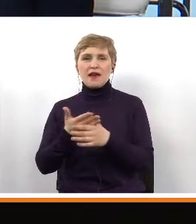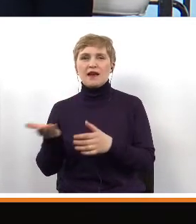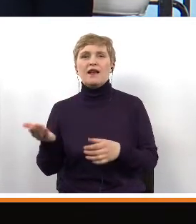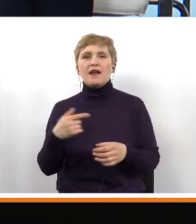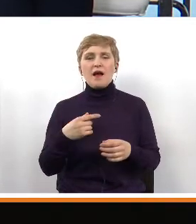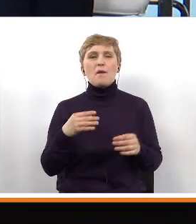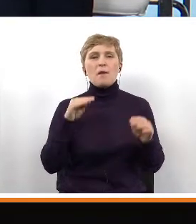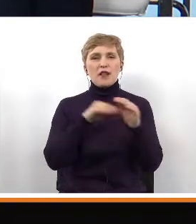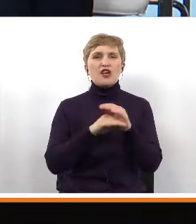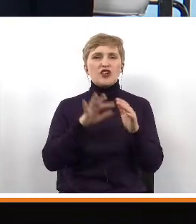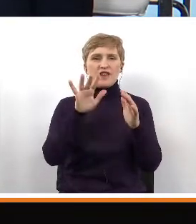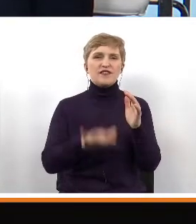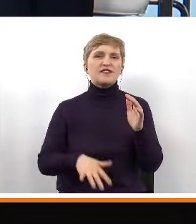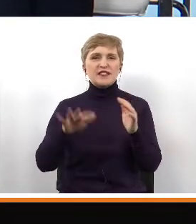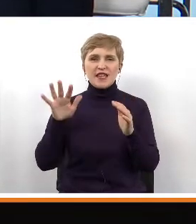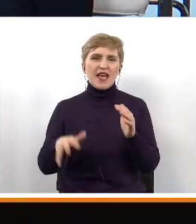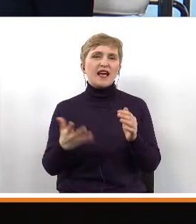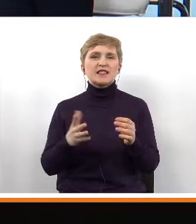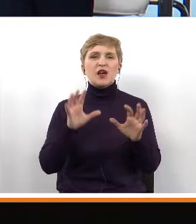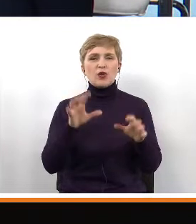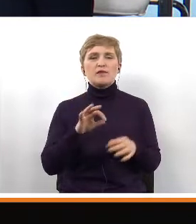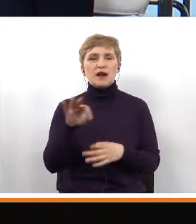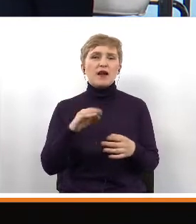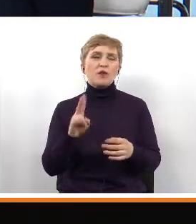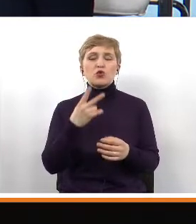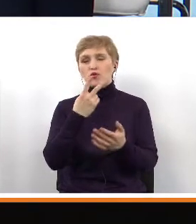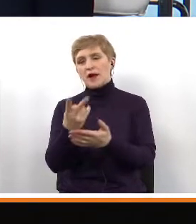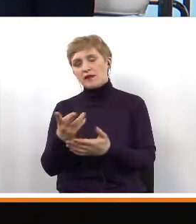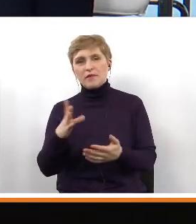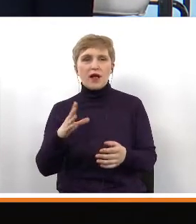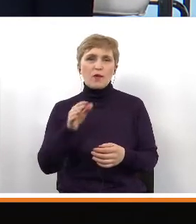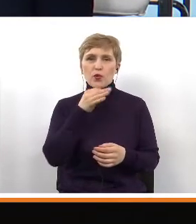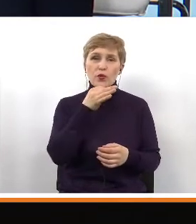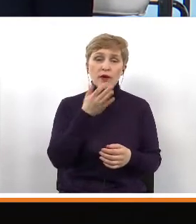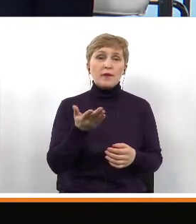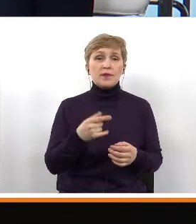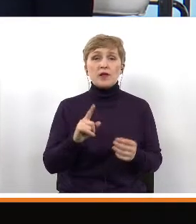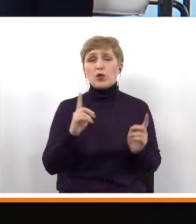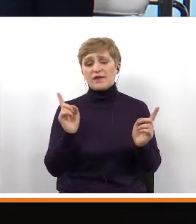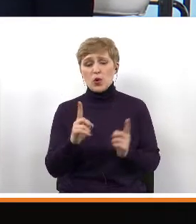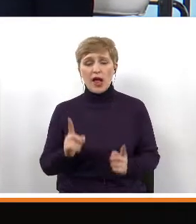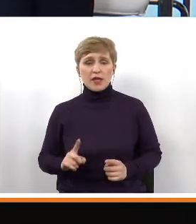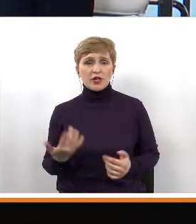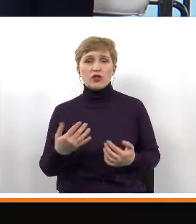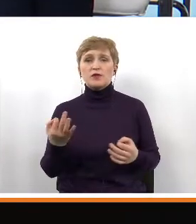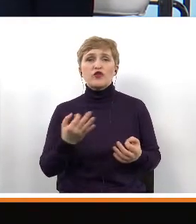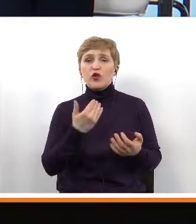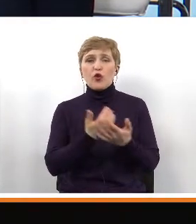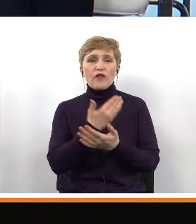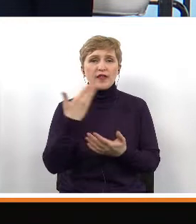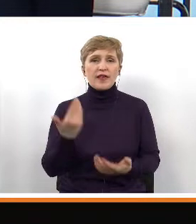там кому-то уже показала, кому-то не показала. Но это все лаконично, то есть там нет ничего как бы нового. Там,